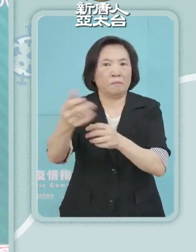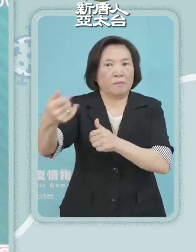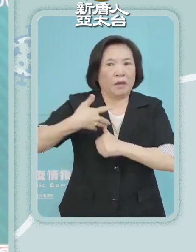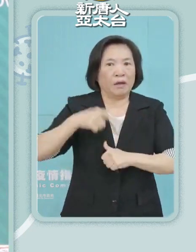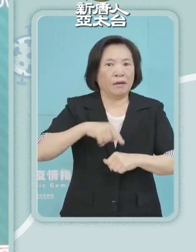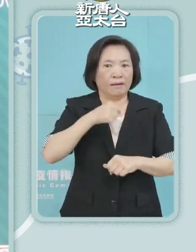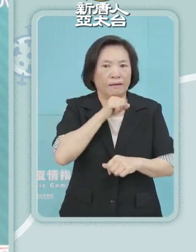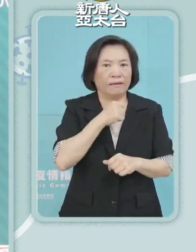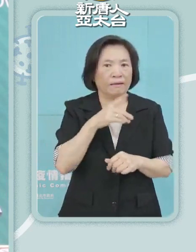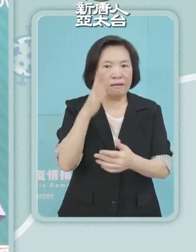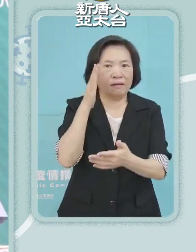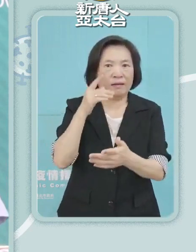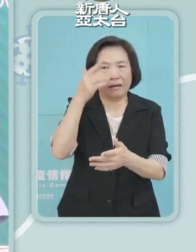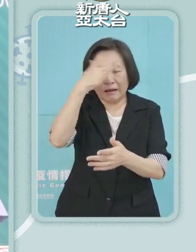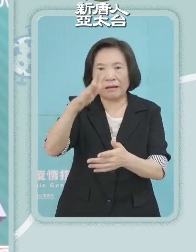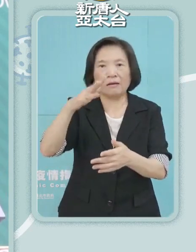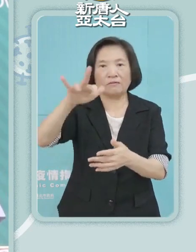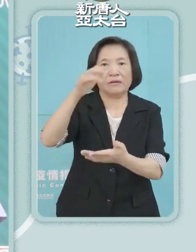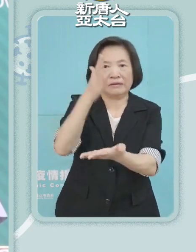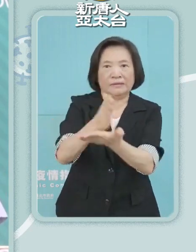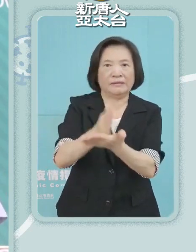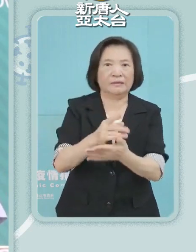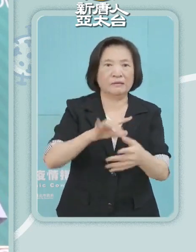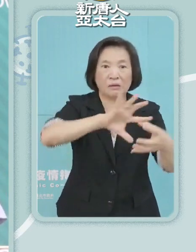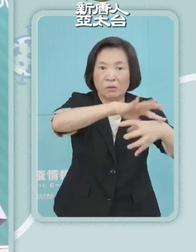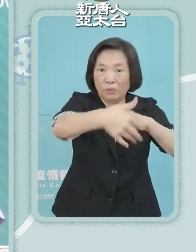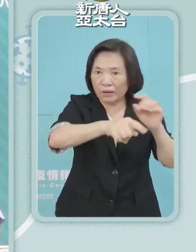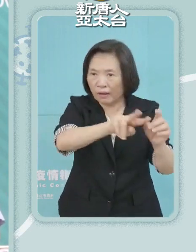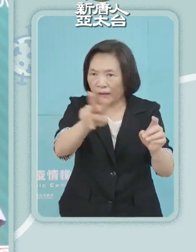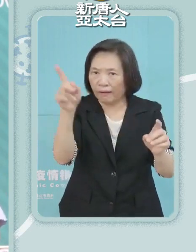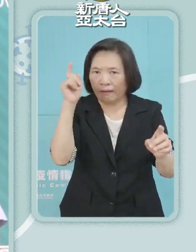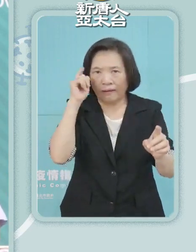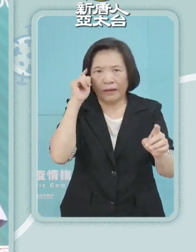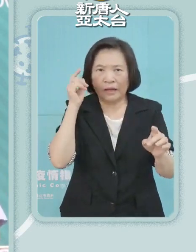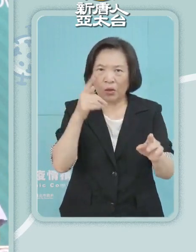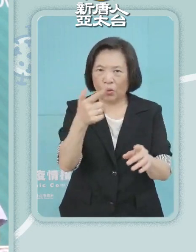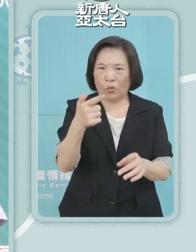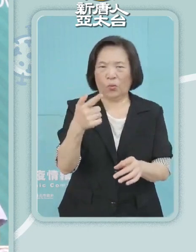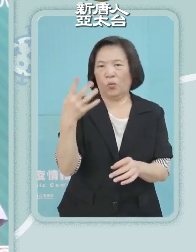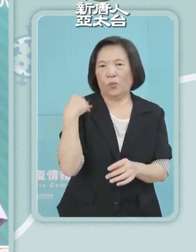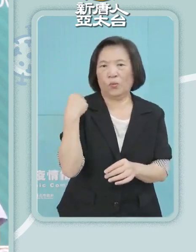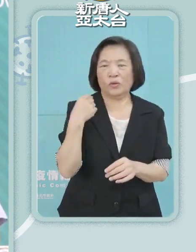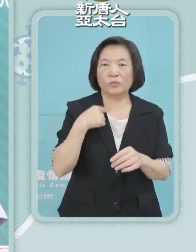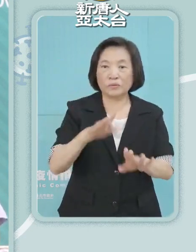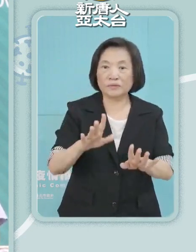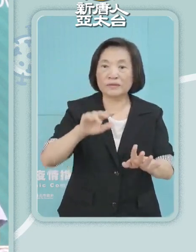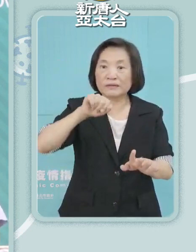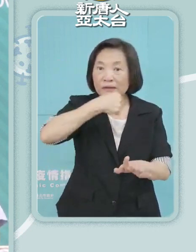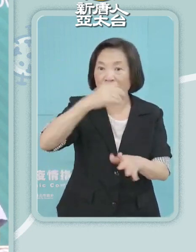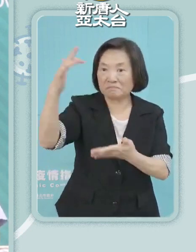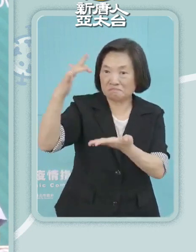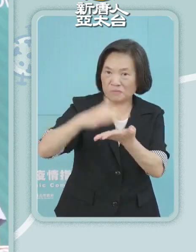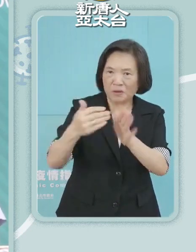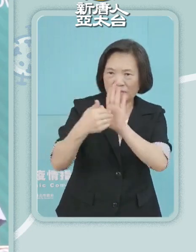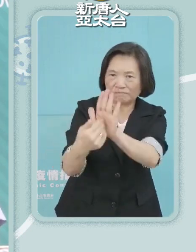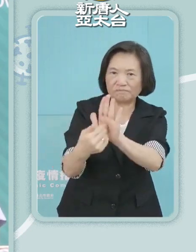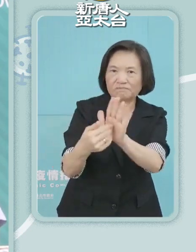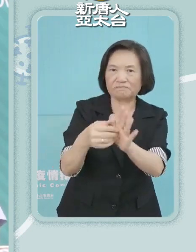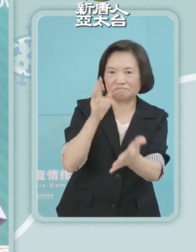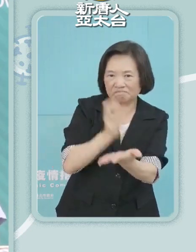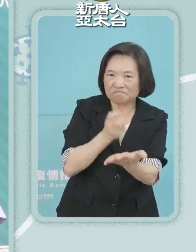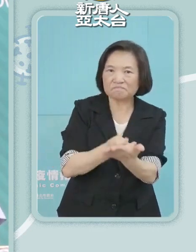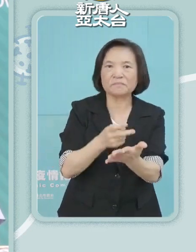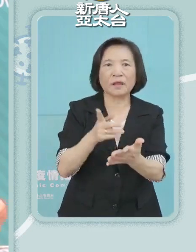界上在现阶段还蛮严重的，所以我们现在台湾是靠边境防守，你知道吗？把它挡住，你知